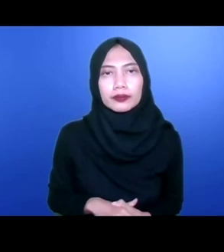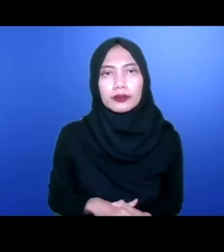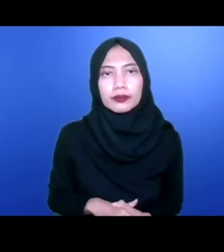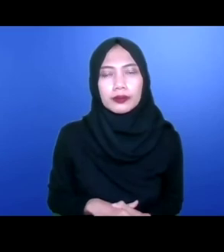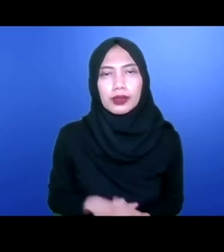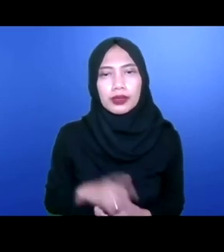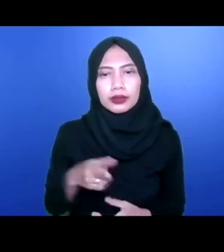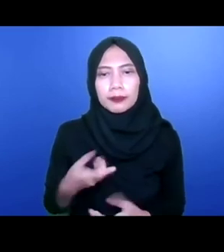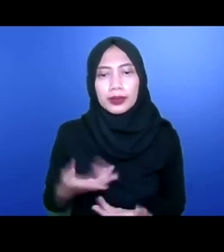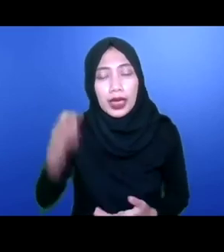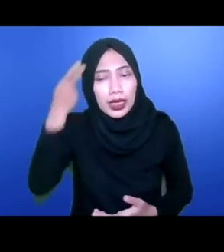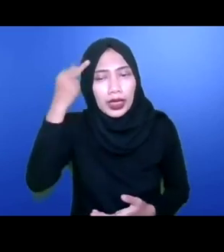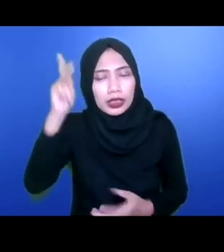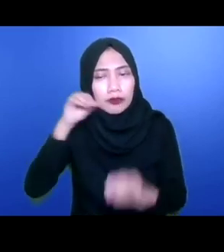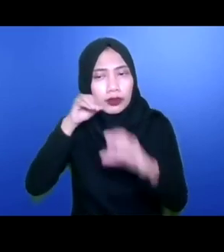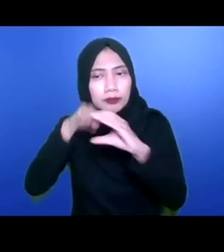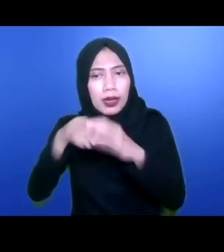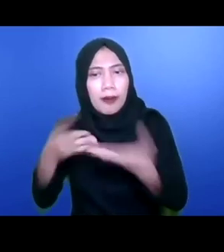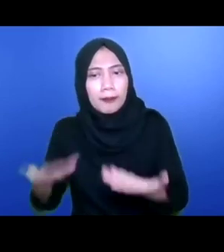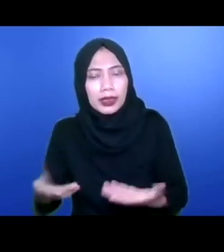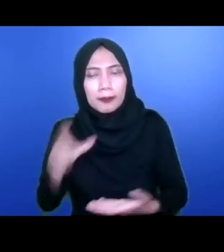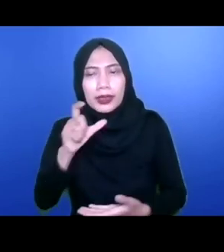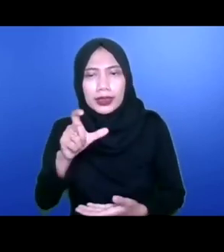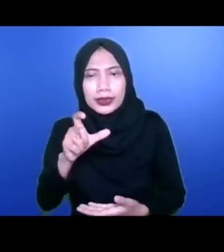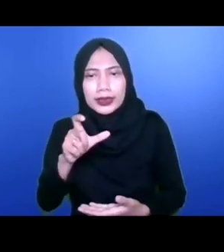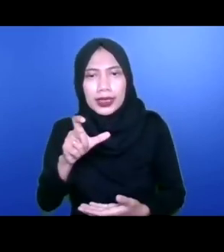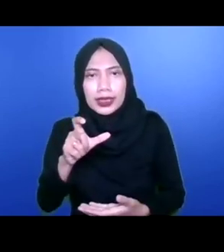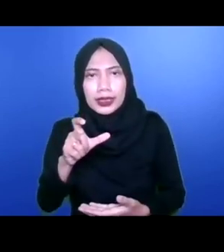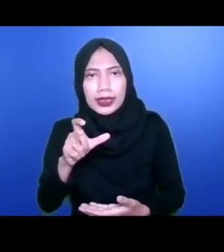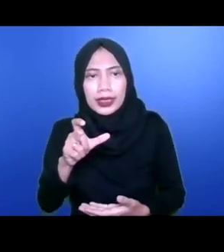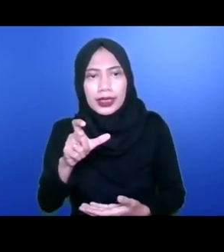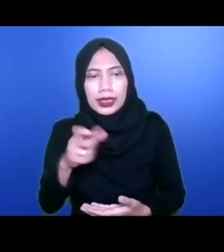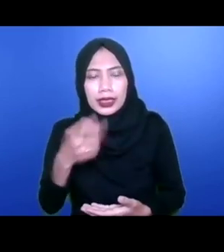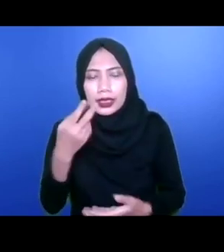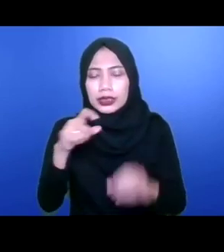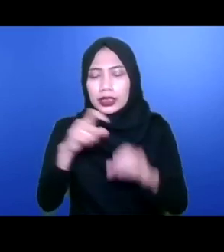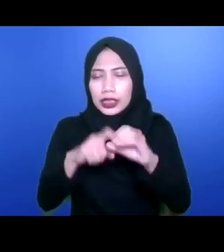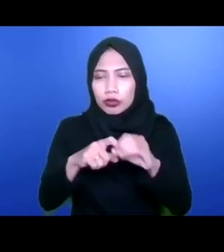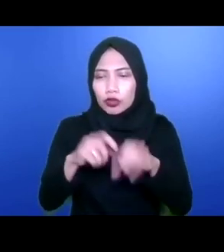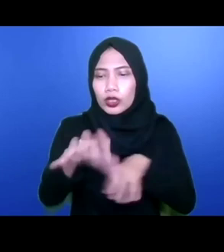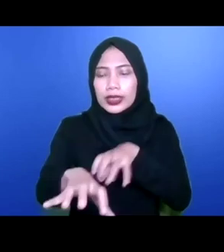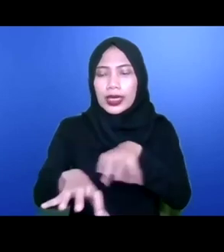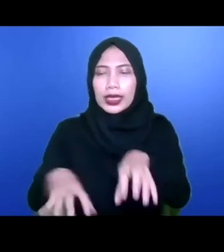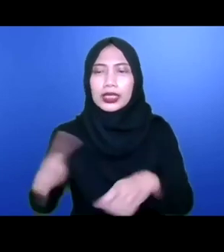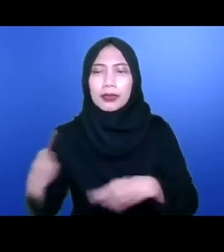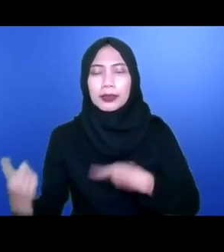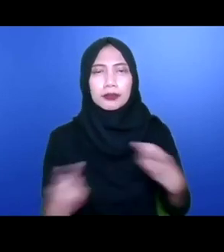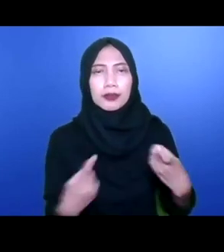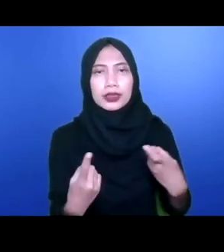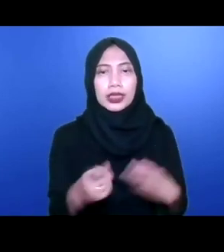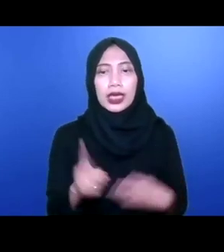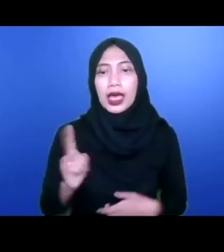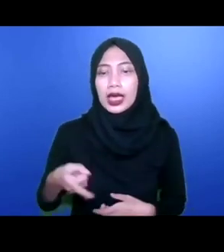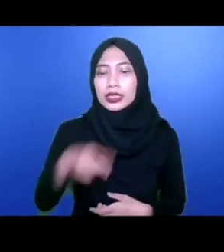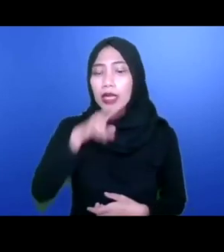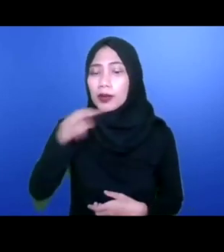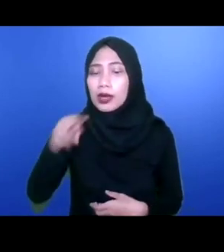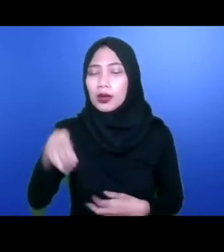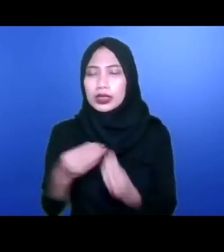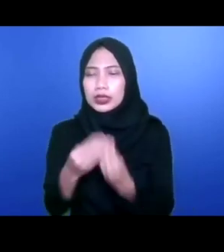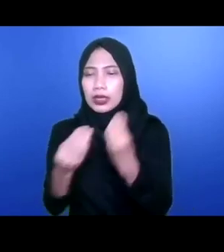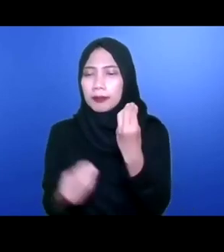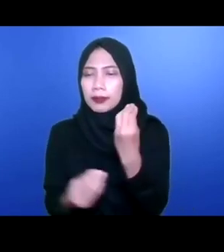bagaimana mereka caranya supaya paling mudah sesuai dengan corporate culture masing-masing. Ada yang mengawasi agen itu